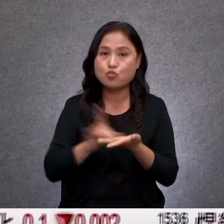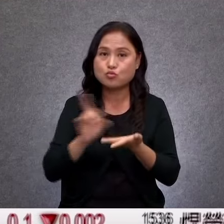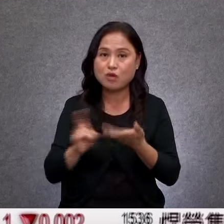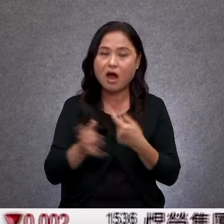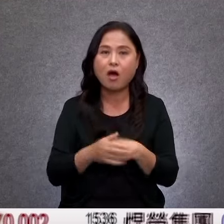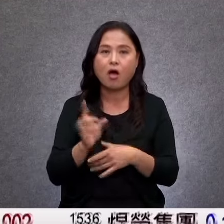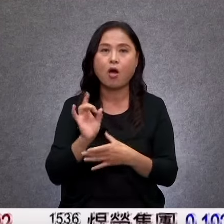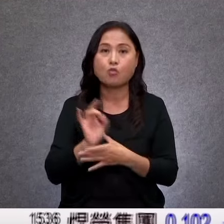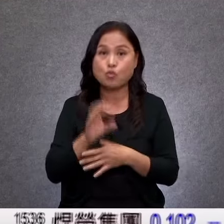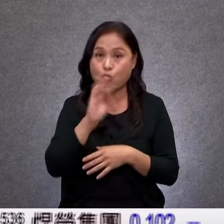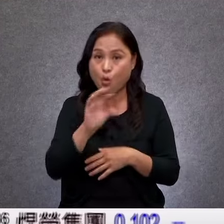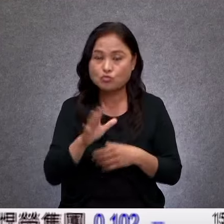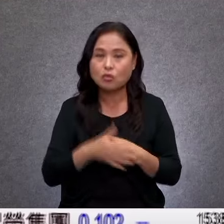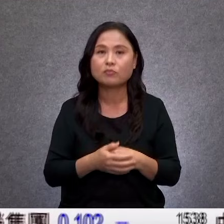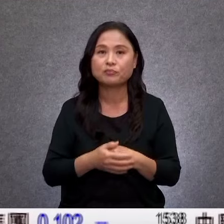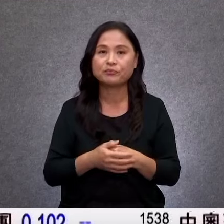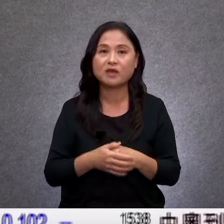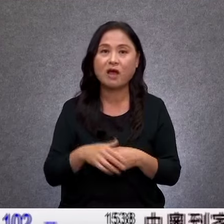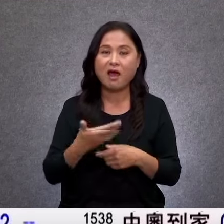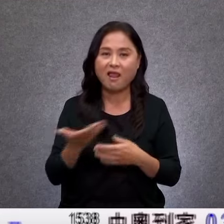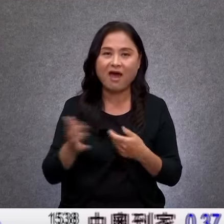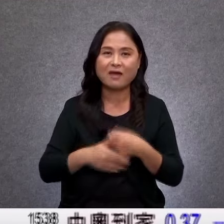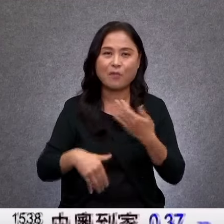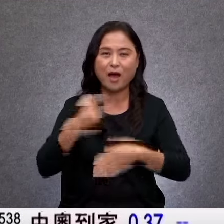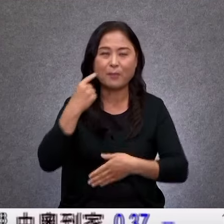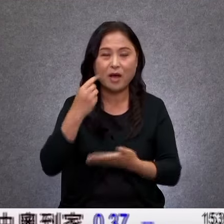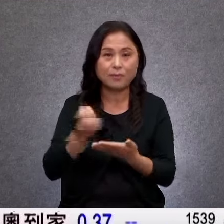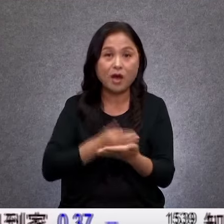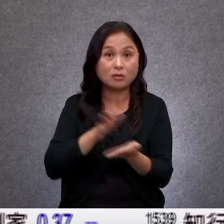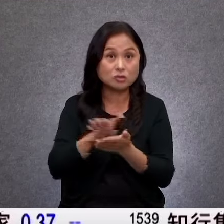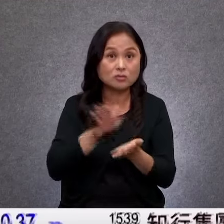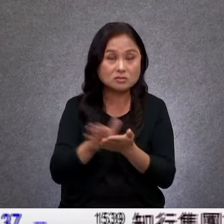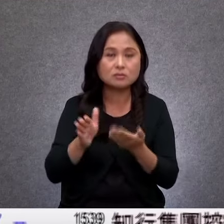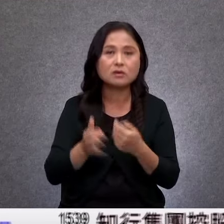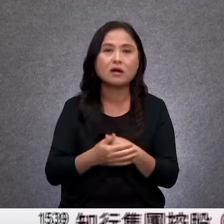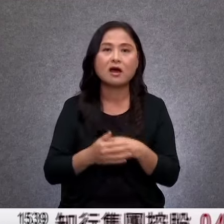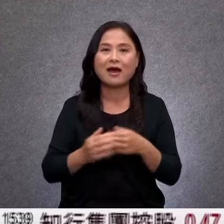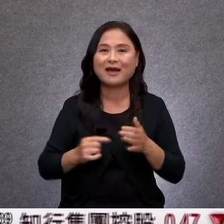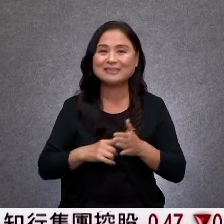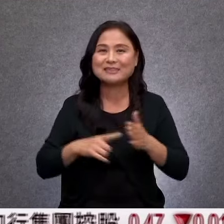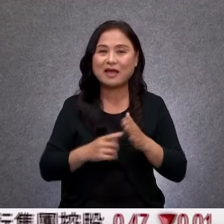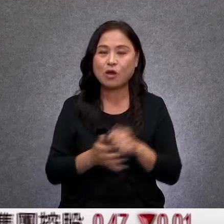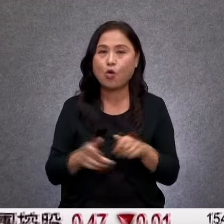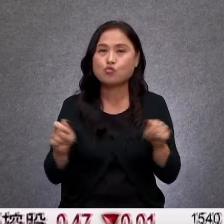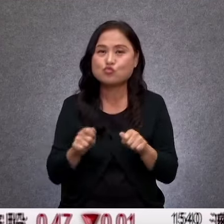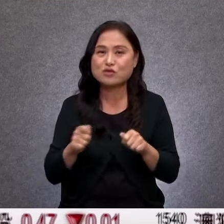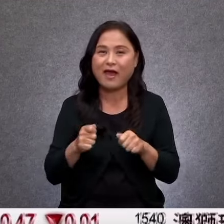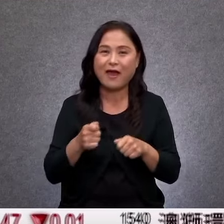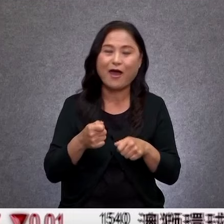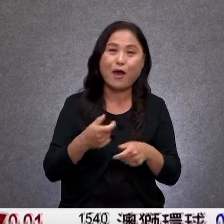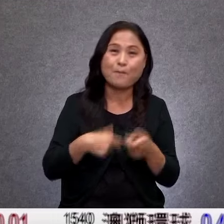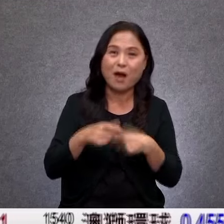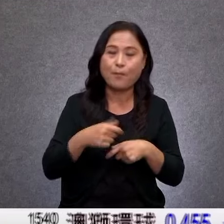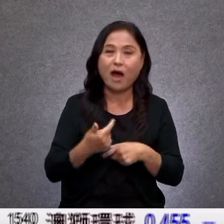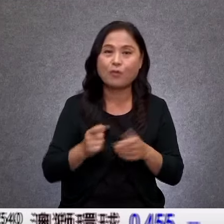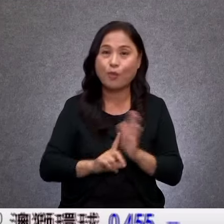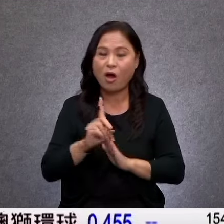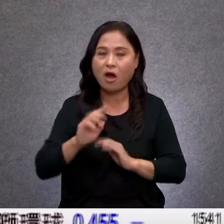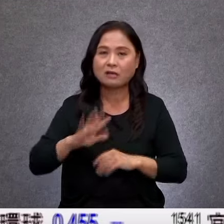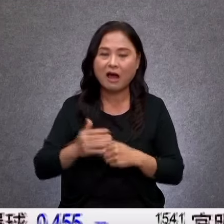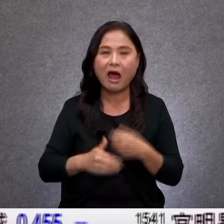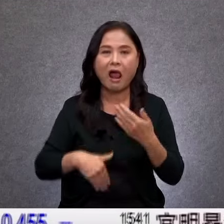呢、這個學者啊，亦都預告咗啦，話即係就算你撤銷咗辣椒之後，刺激到短期